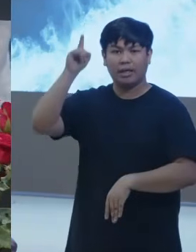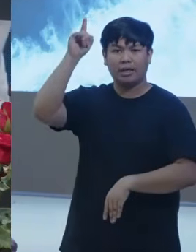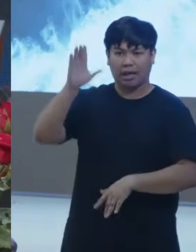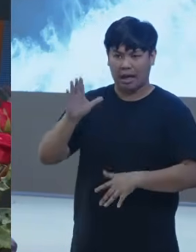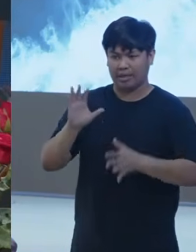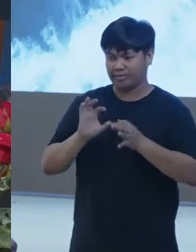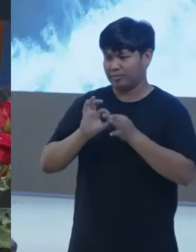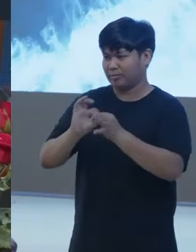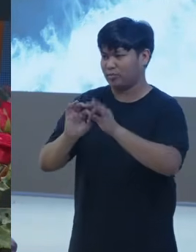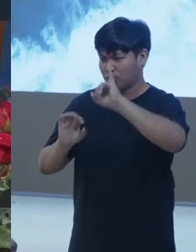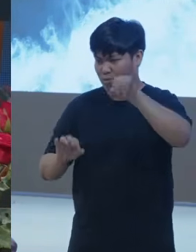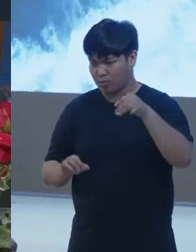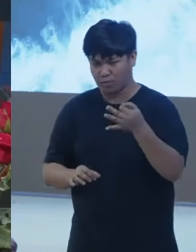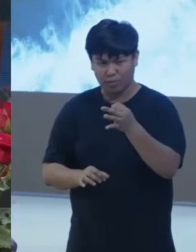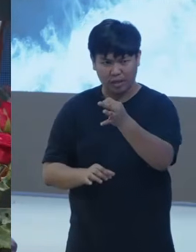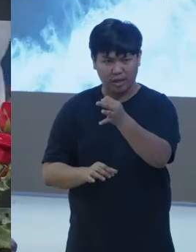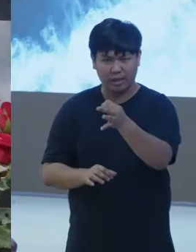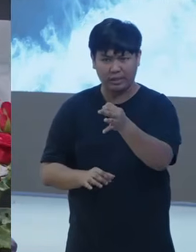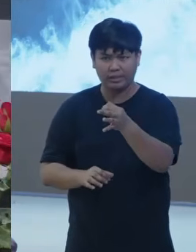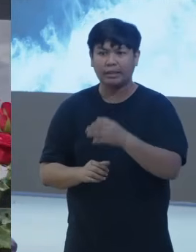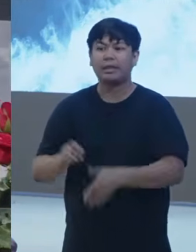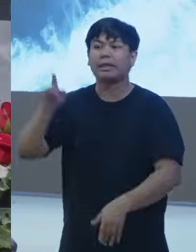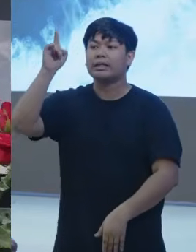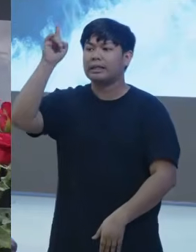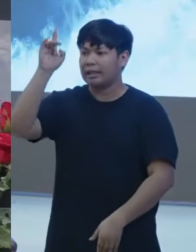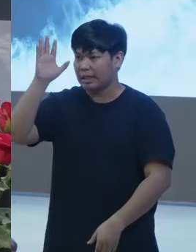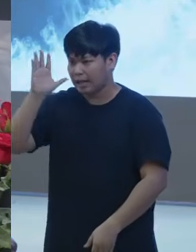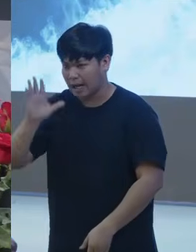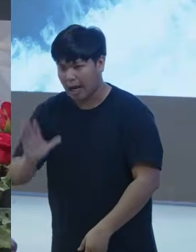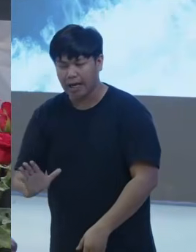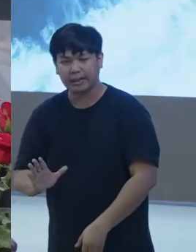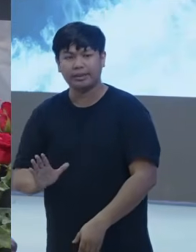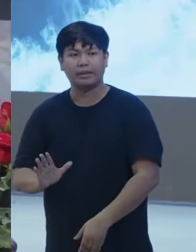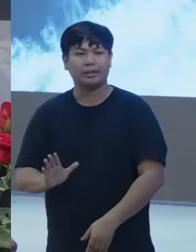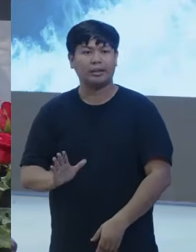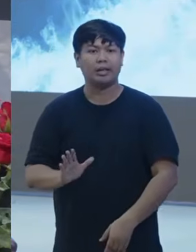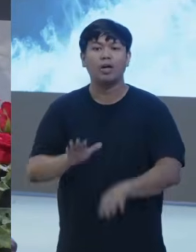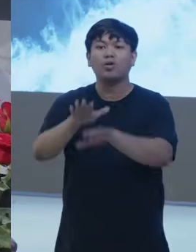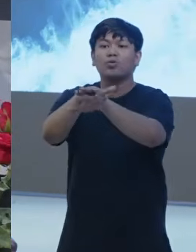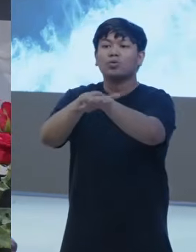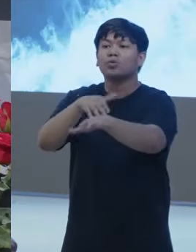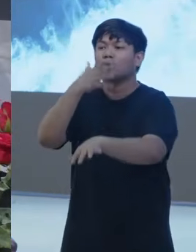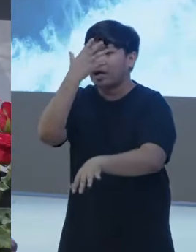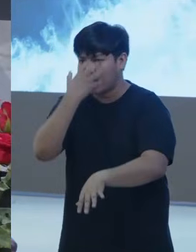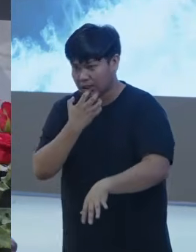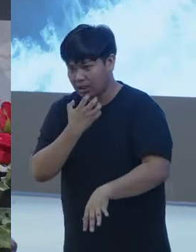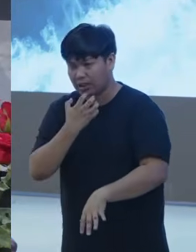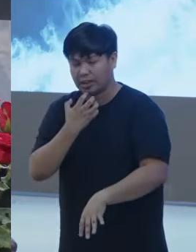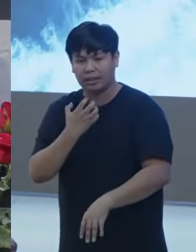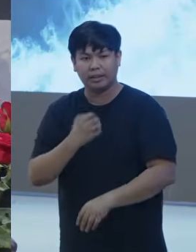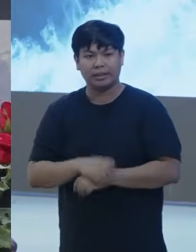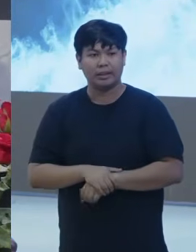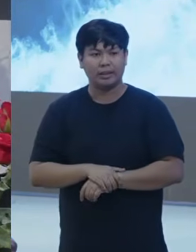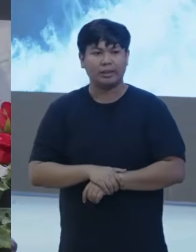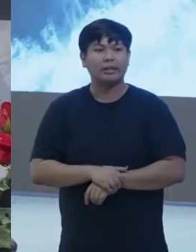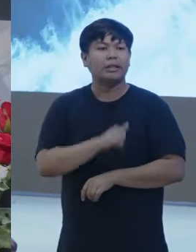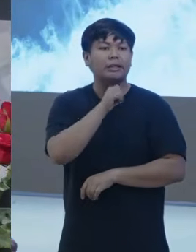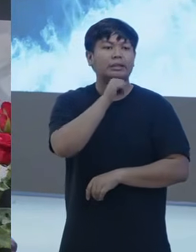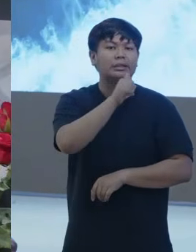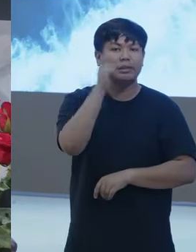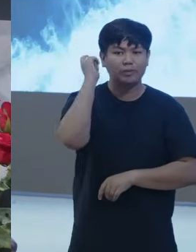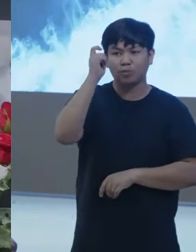Jonah. Matyaga ang Diyos sa kanya, slow to anger. Hindi madaling